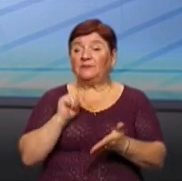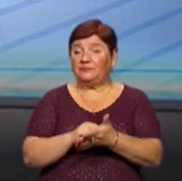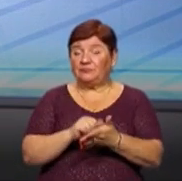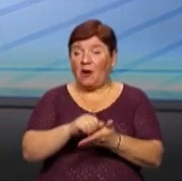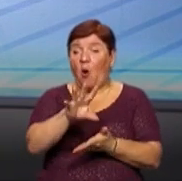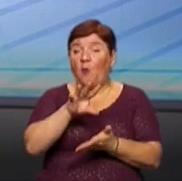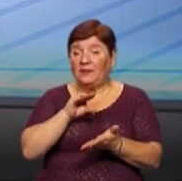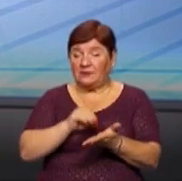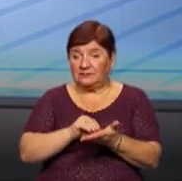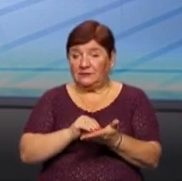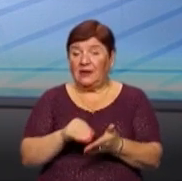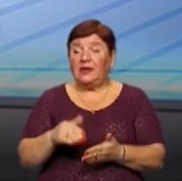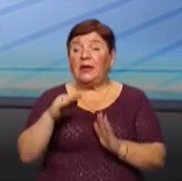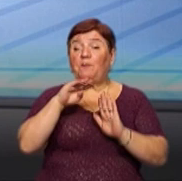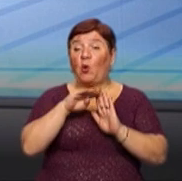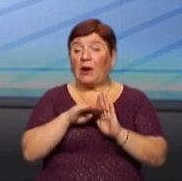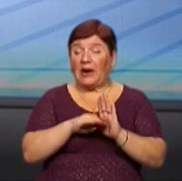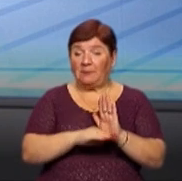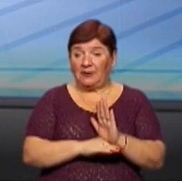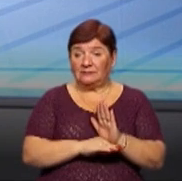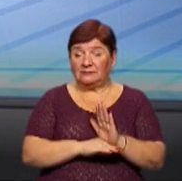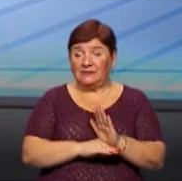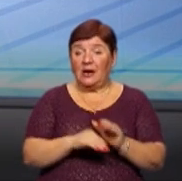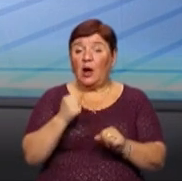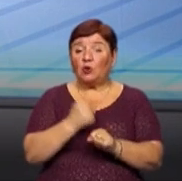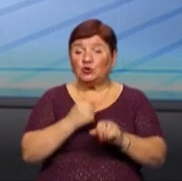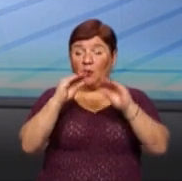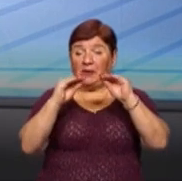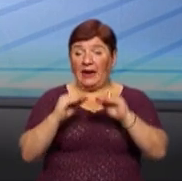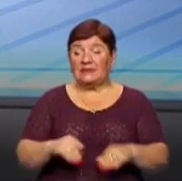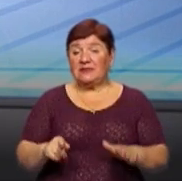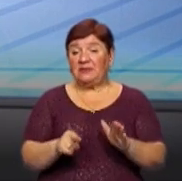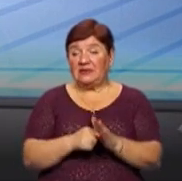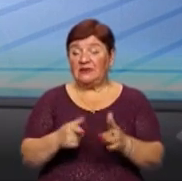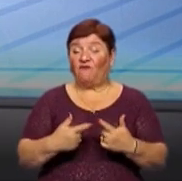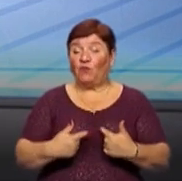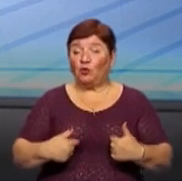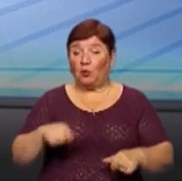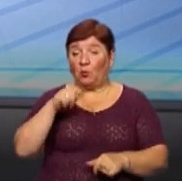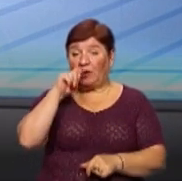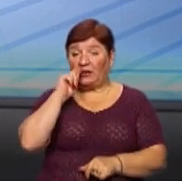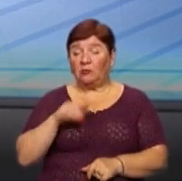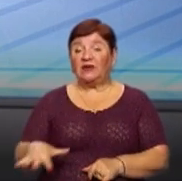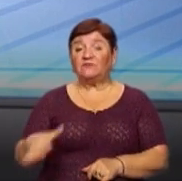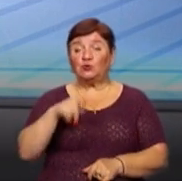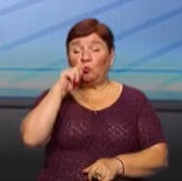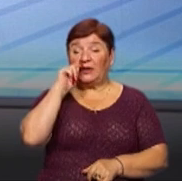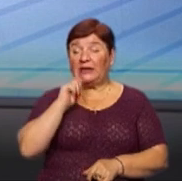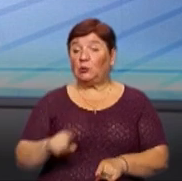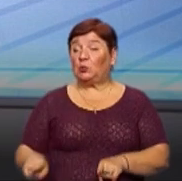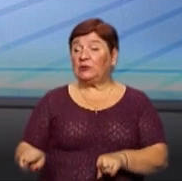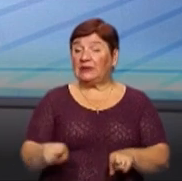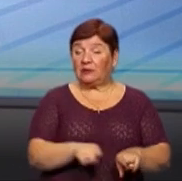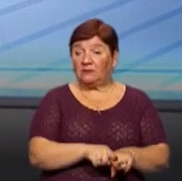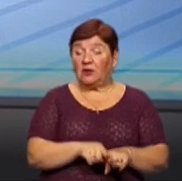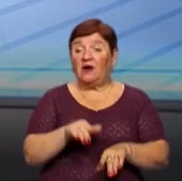персоніфікований облік, так? І фактично програма, як розробляється Пенсійним фондом України заробітку, на всю Україну одинаково.